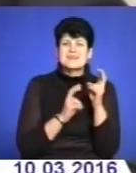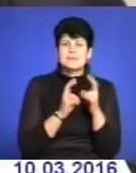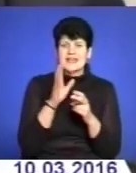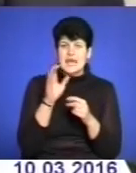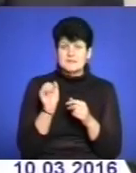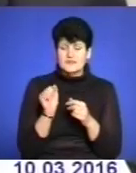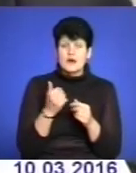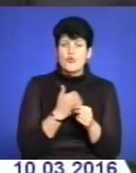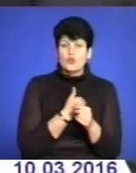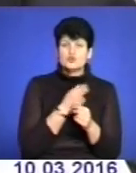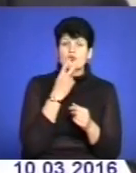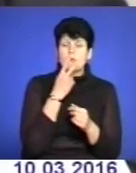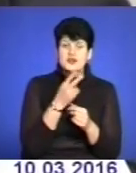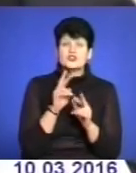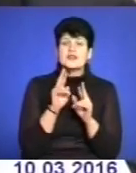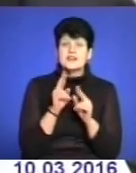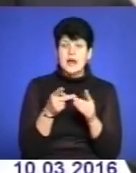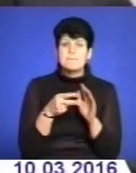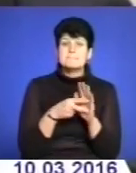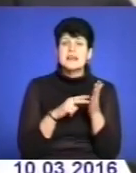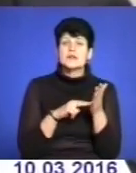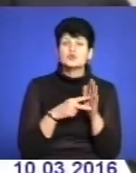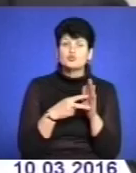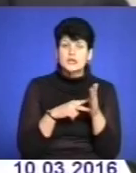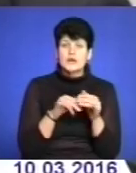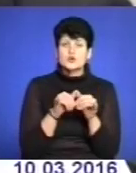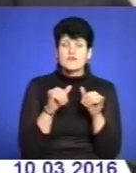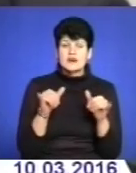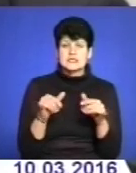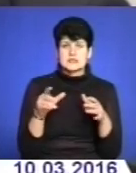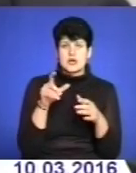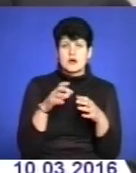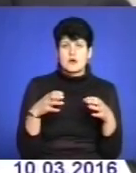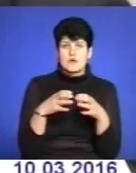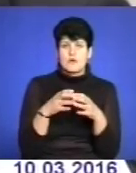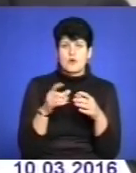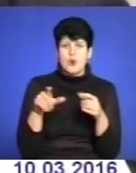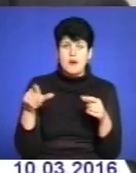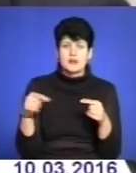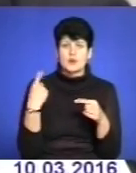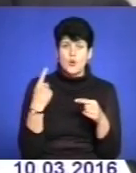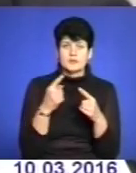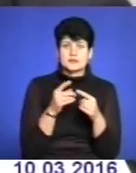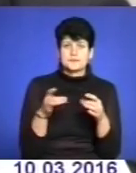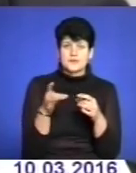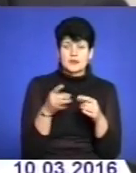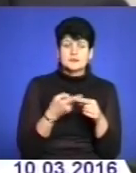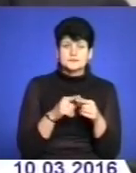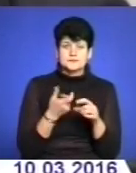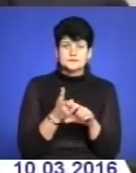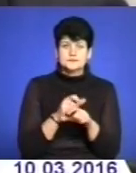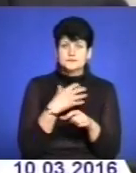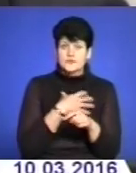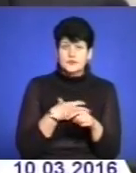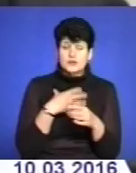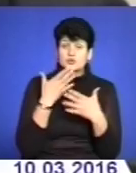бачити, як планує розвиватися громада, як планує розвиватися область, регіон. І це є також принципово важливим, тому що